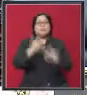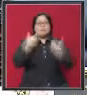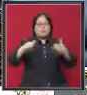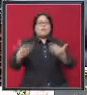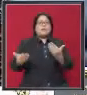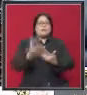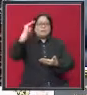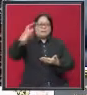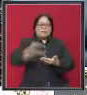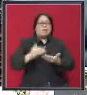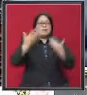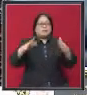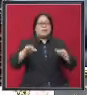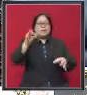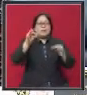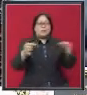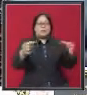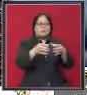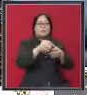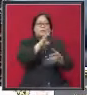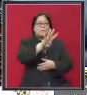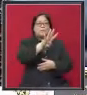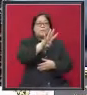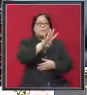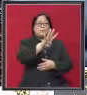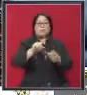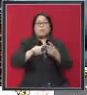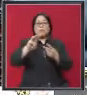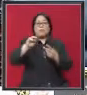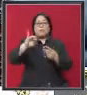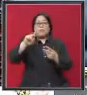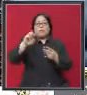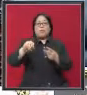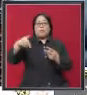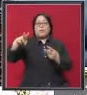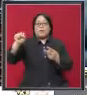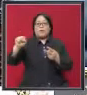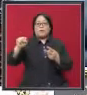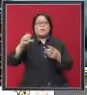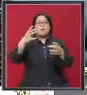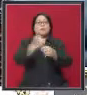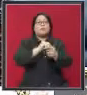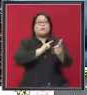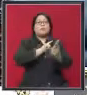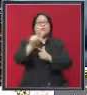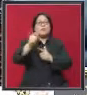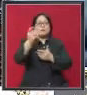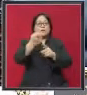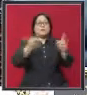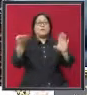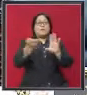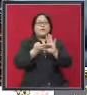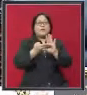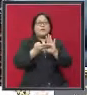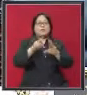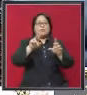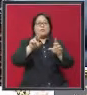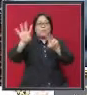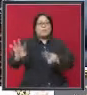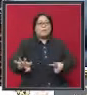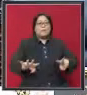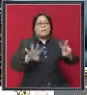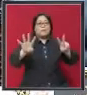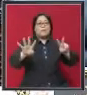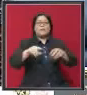telah dipermudahkan, di mana kalau golongan B40 ataupun mikro PKS akan dapat kelulusan daripada pihak bank dalam masa 24